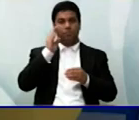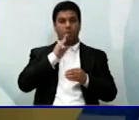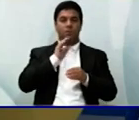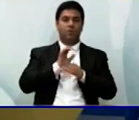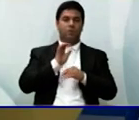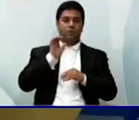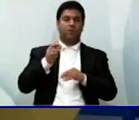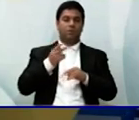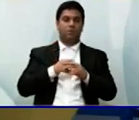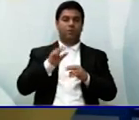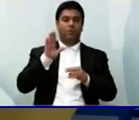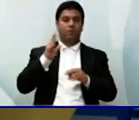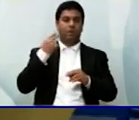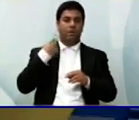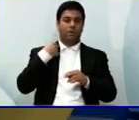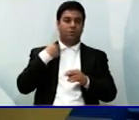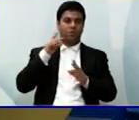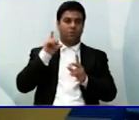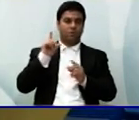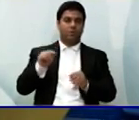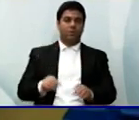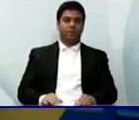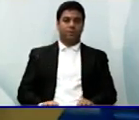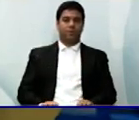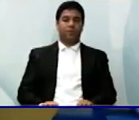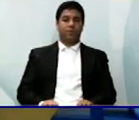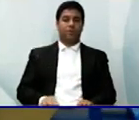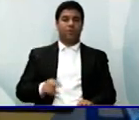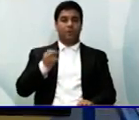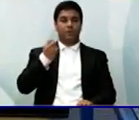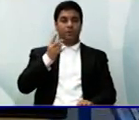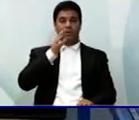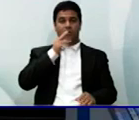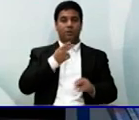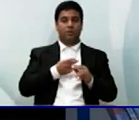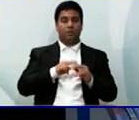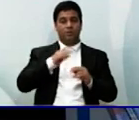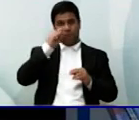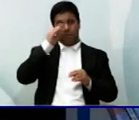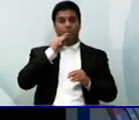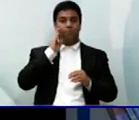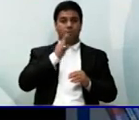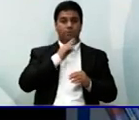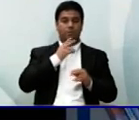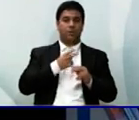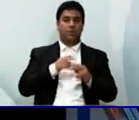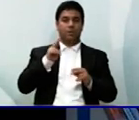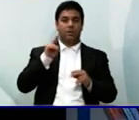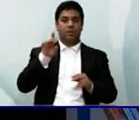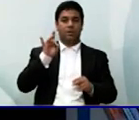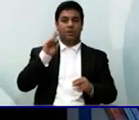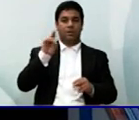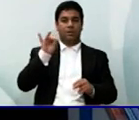в пансион в Англию. В 12 лет родители устраивают